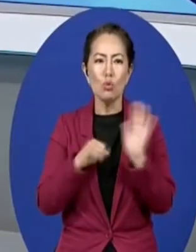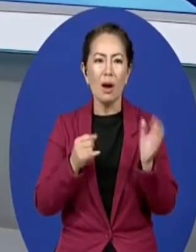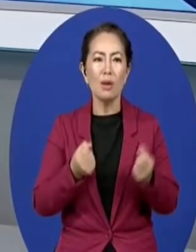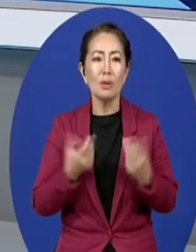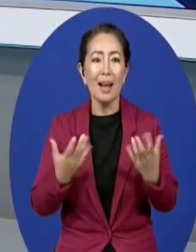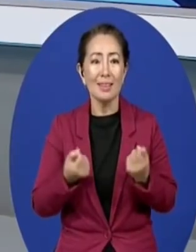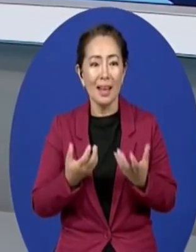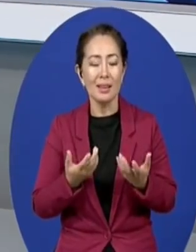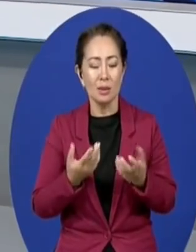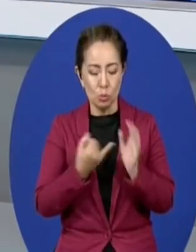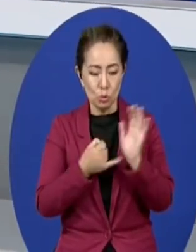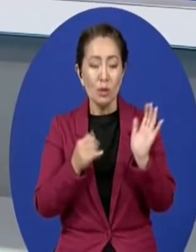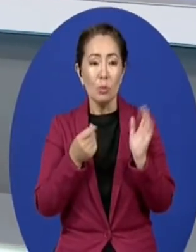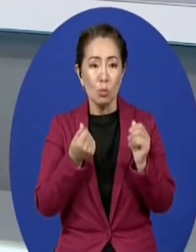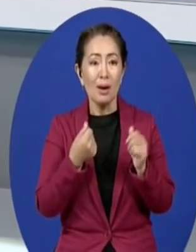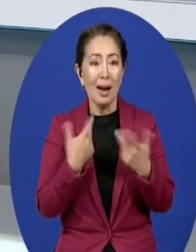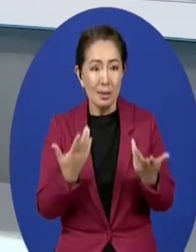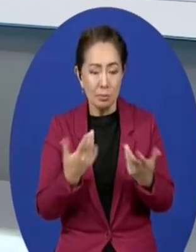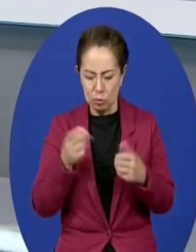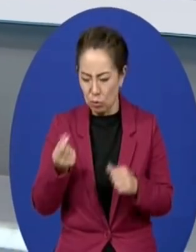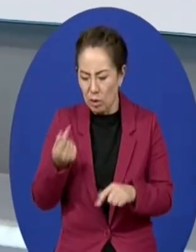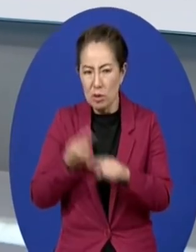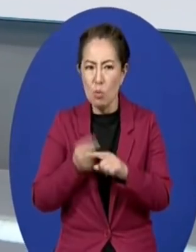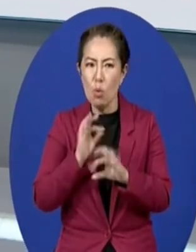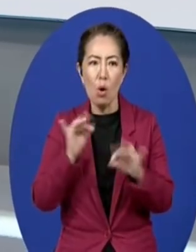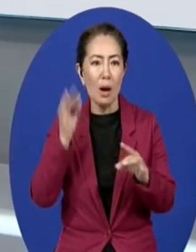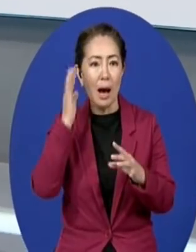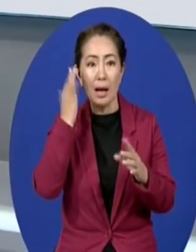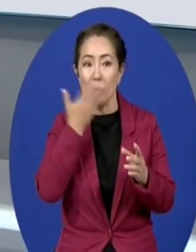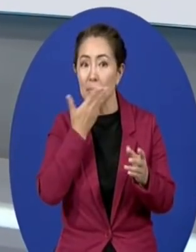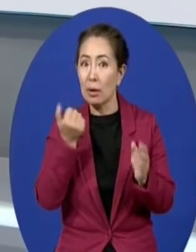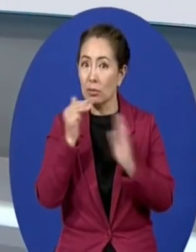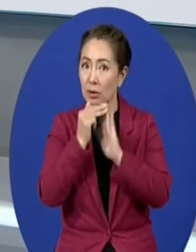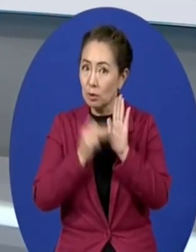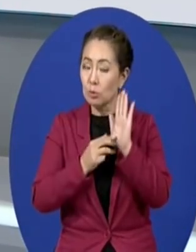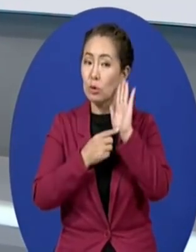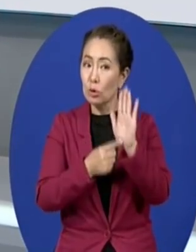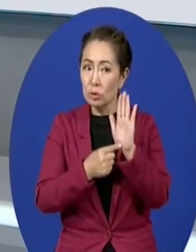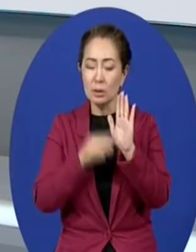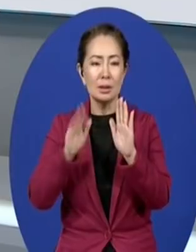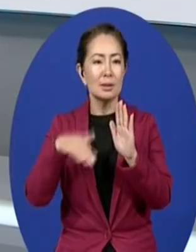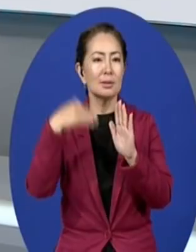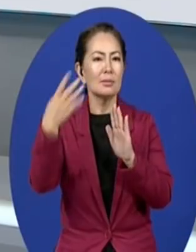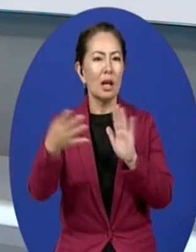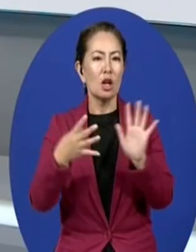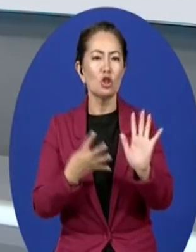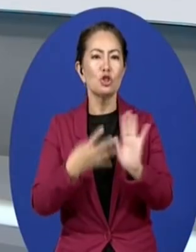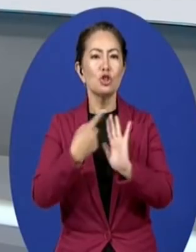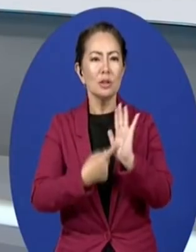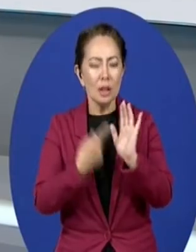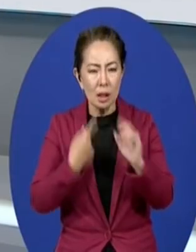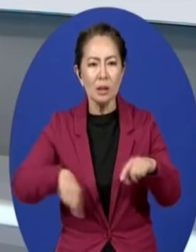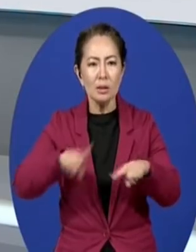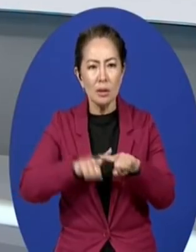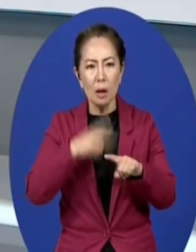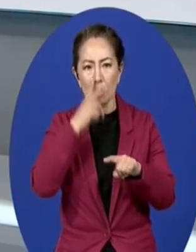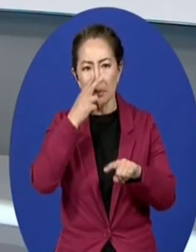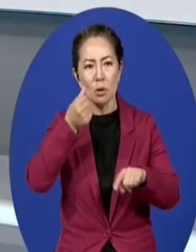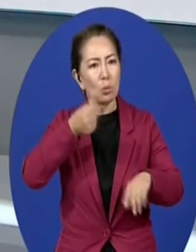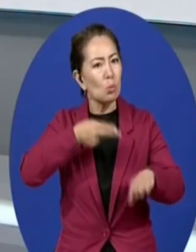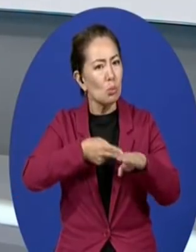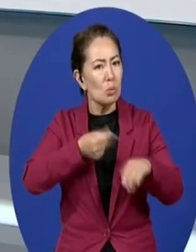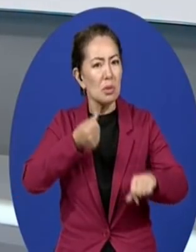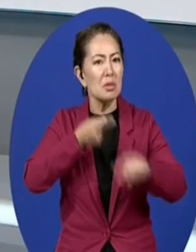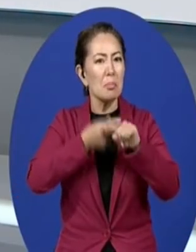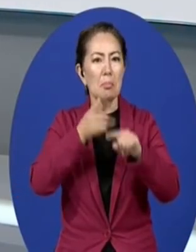алдагдал хүлээсэн байгаа. Тиймээс үн нэмхээс өр харахгүй байдал төрсөн гэсэн тайлбар өгч байгаа. За тэгвэл эх сард дахин шатхууны үн нэмэгдэх